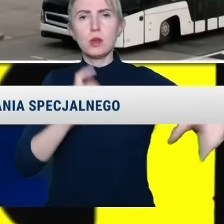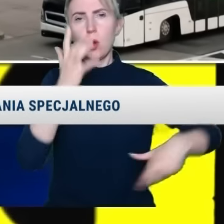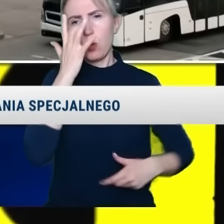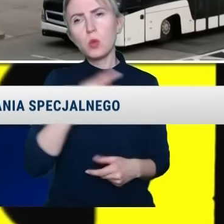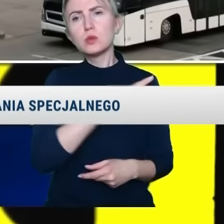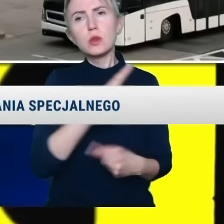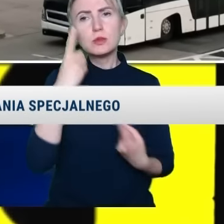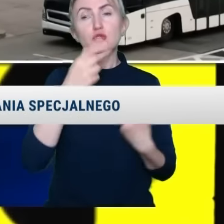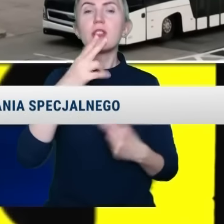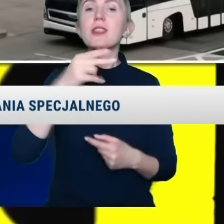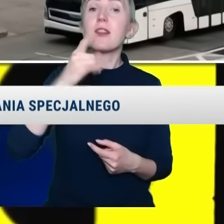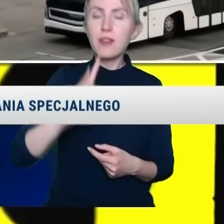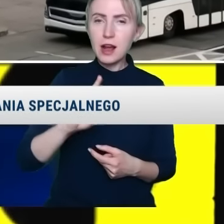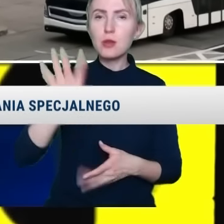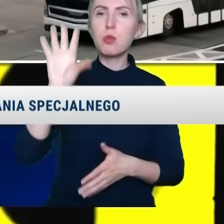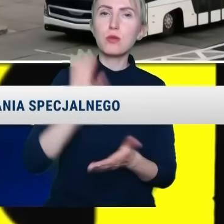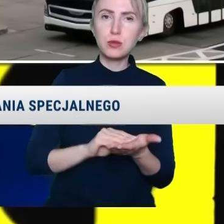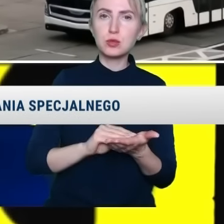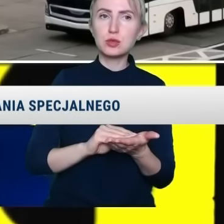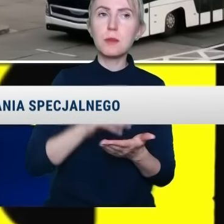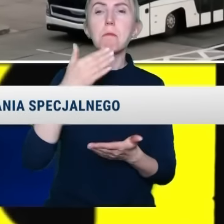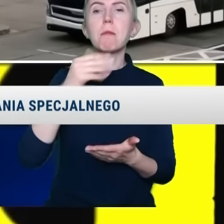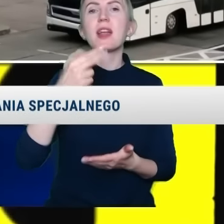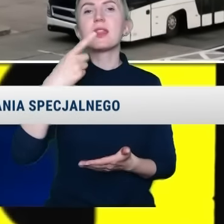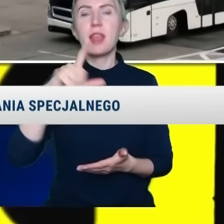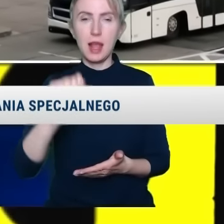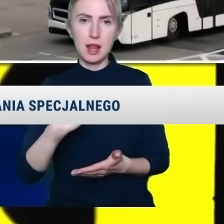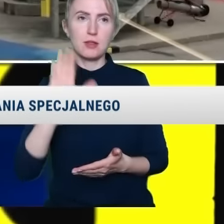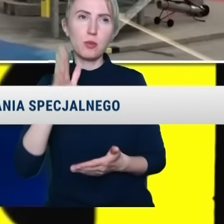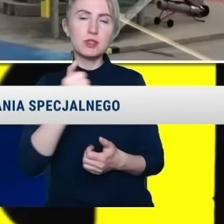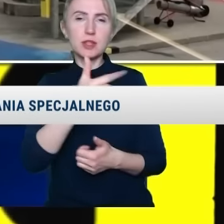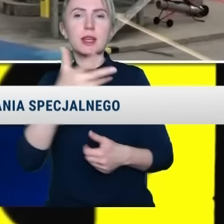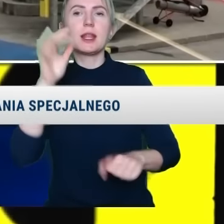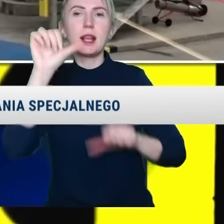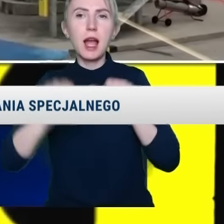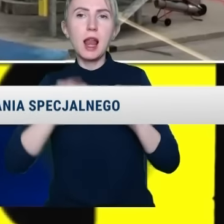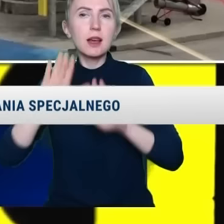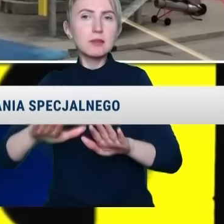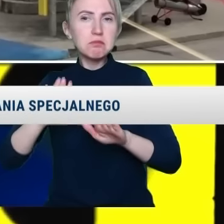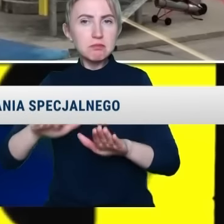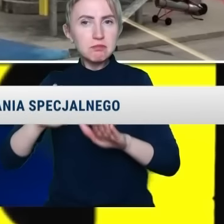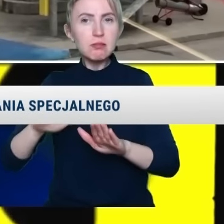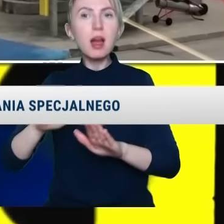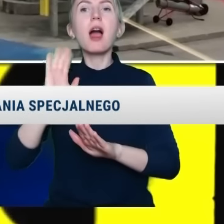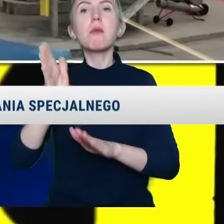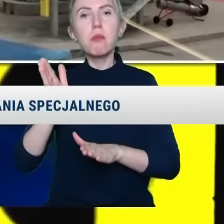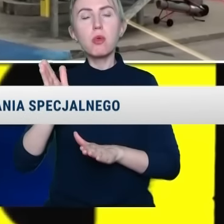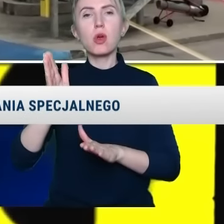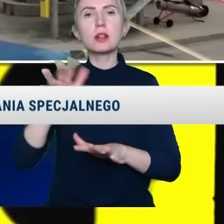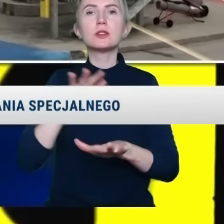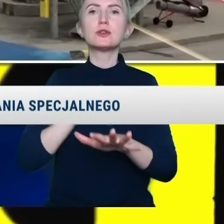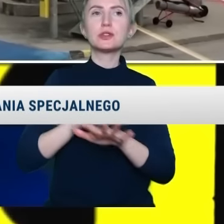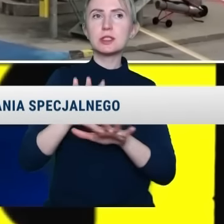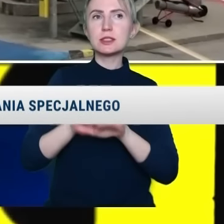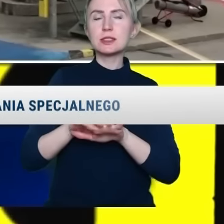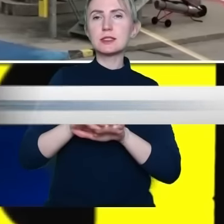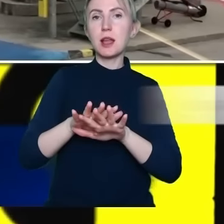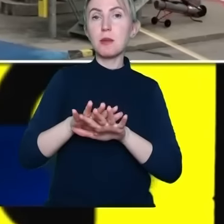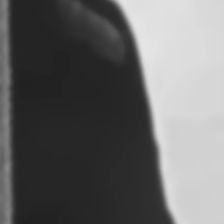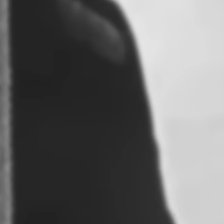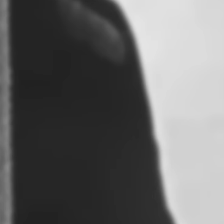że Nawalny powtórzy los Mandeli, czyli będzie odsiadywał ileś tam lat tego wyroku, aż w końcu system zacznie się sypać w